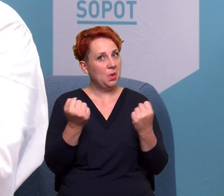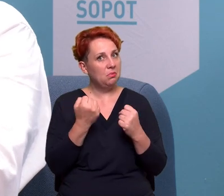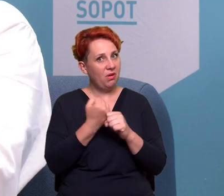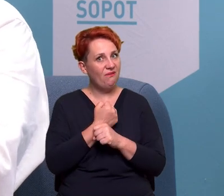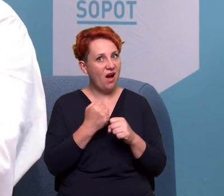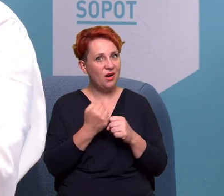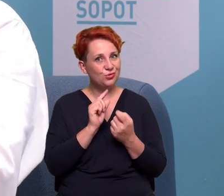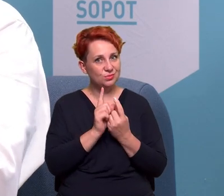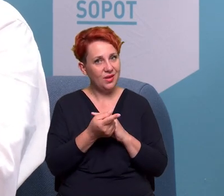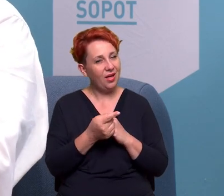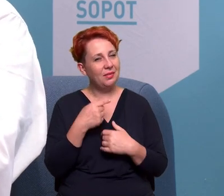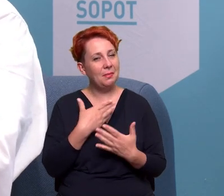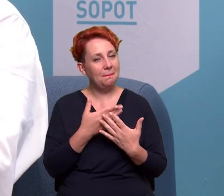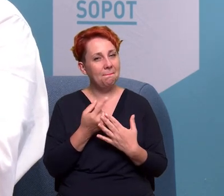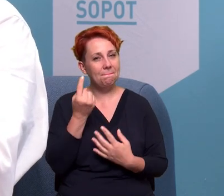że